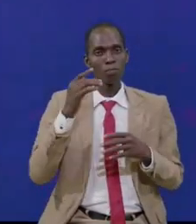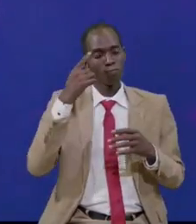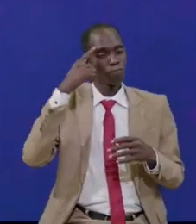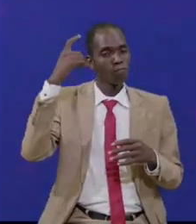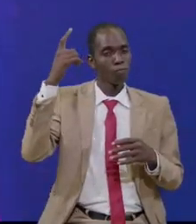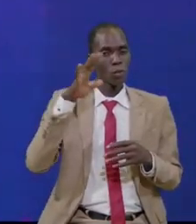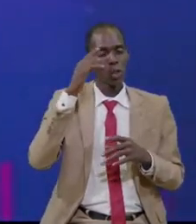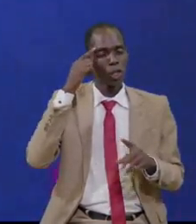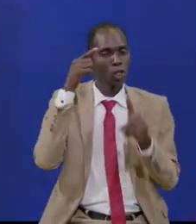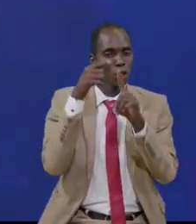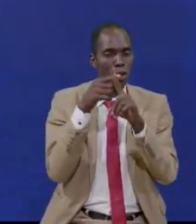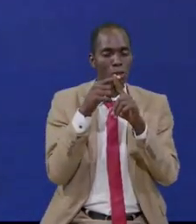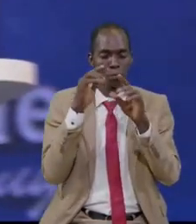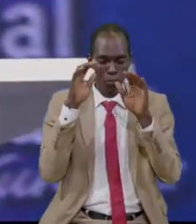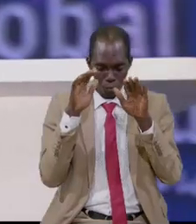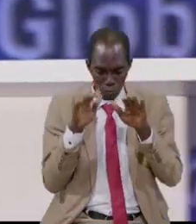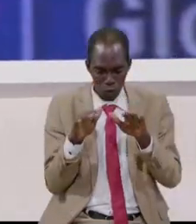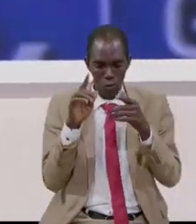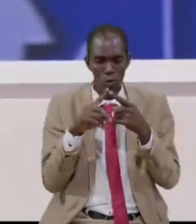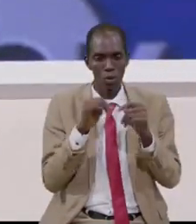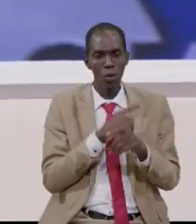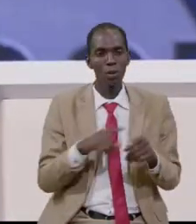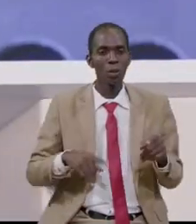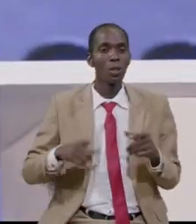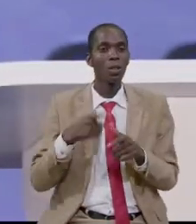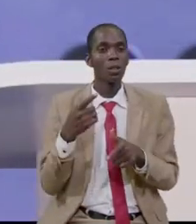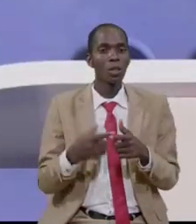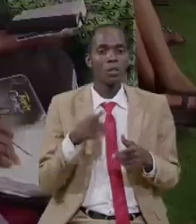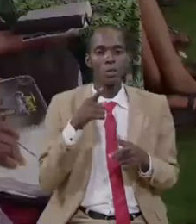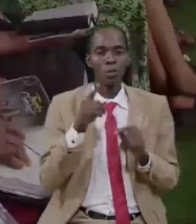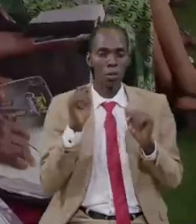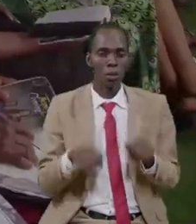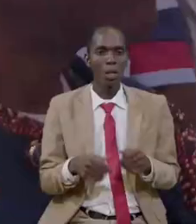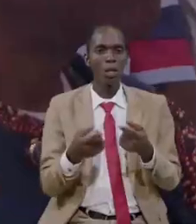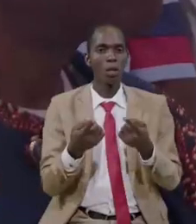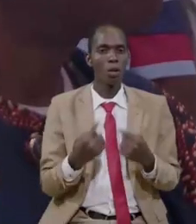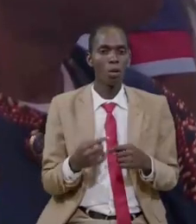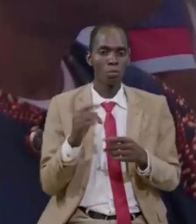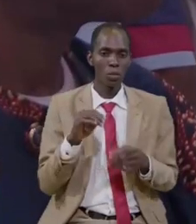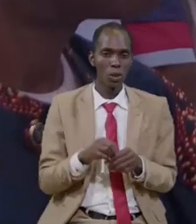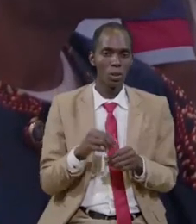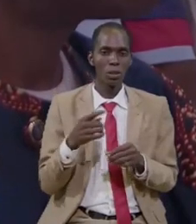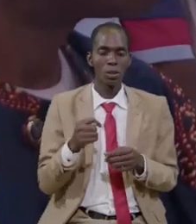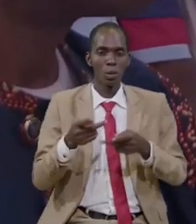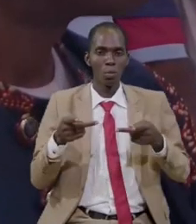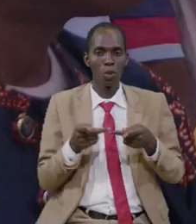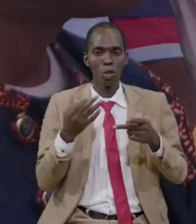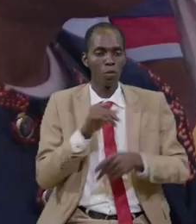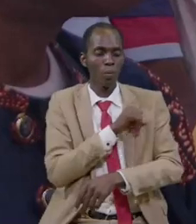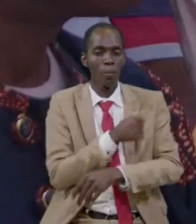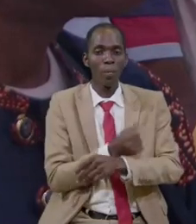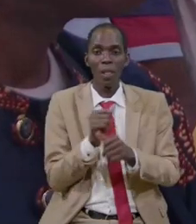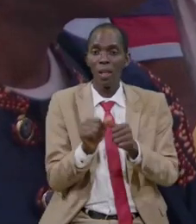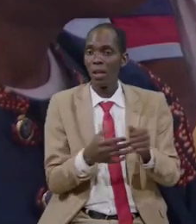personnalité qui fléchit devant le Seigneur, alors tu peux venir avec autorité et tout ce que tu